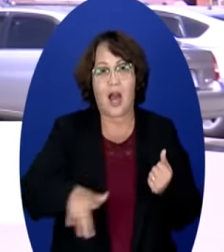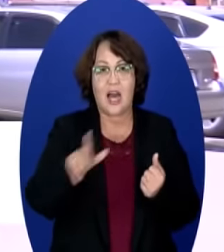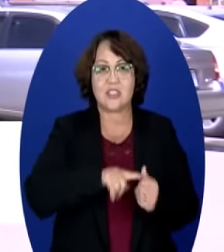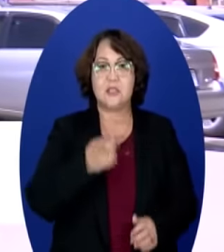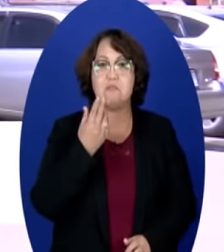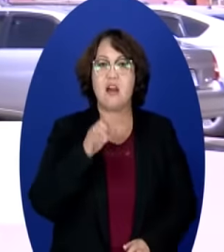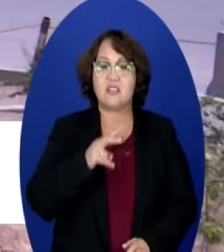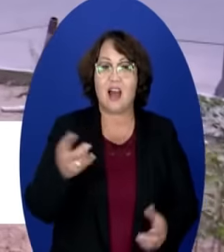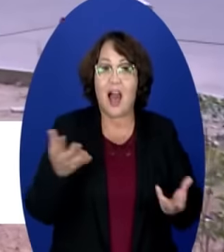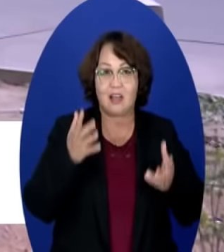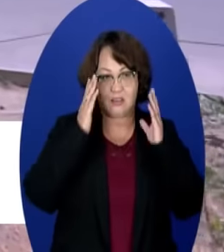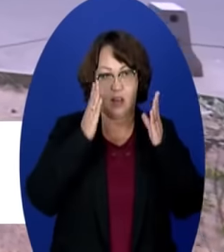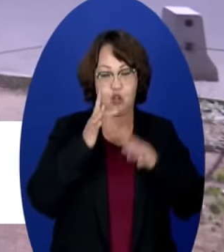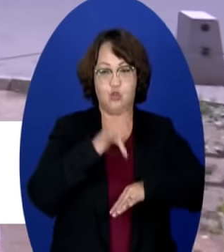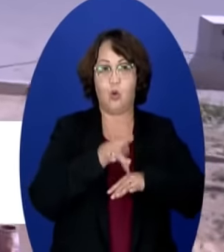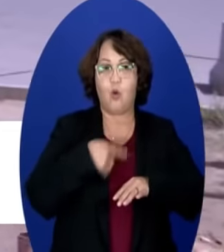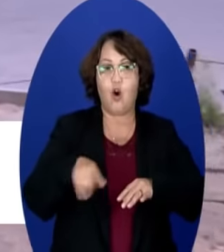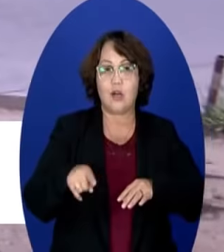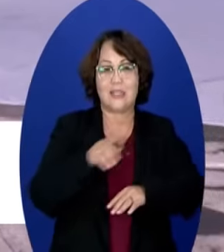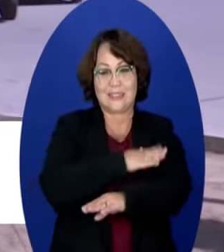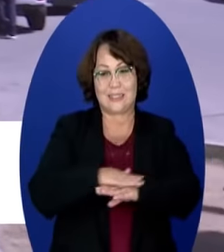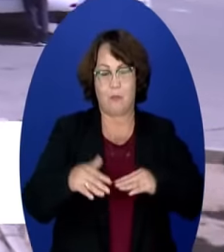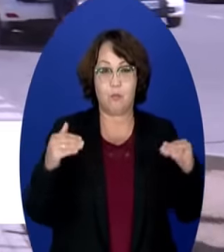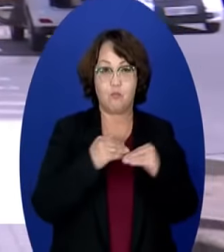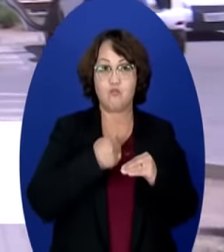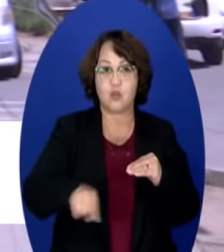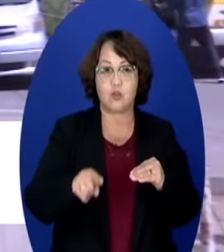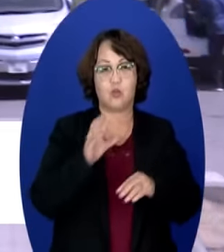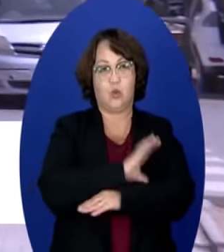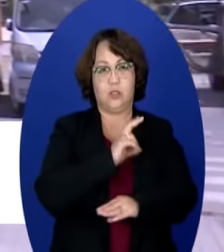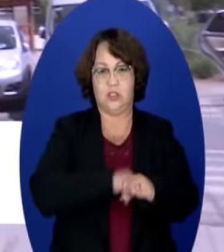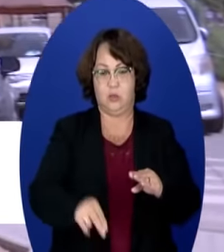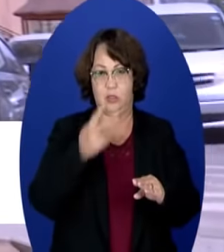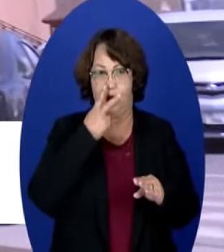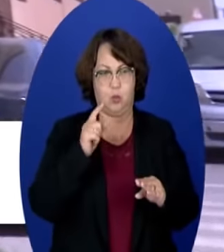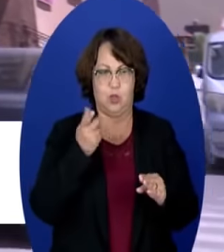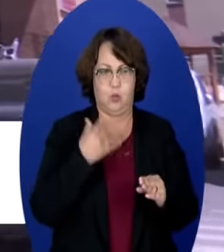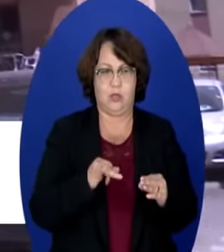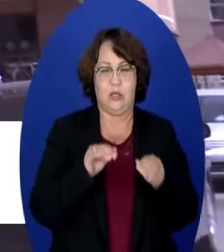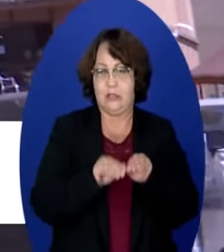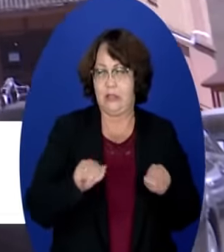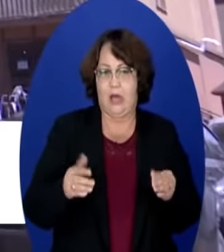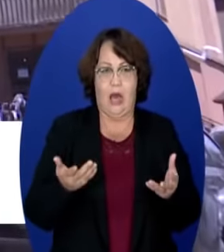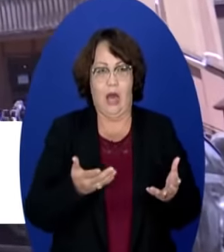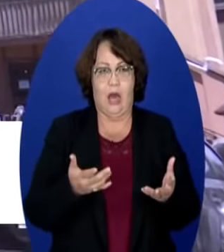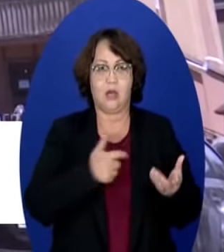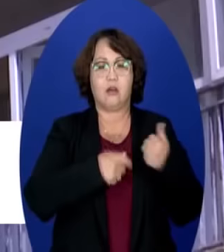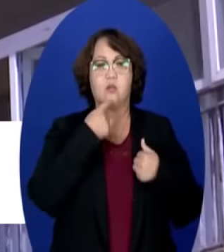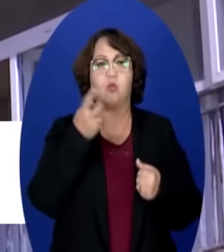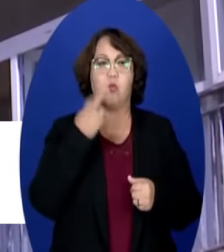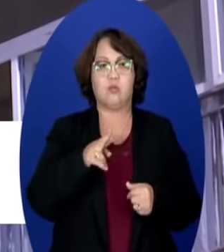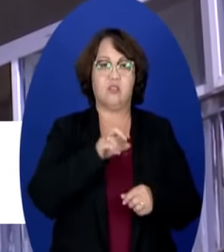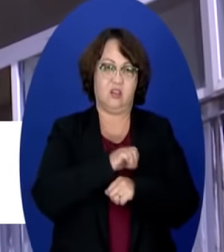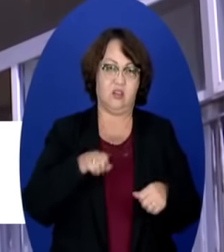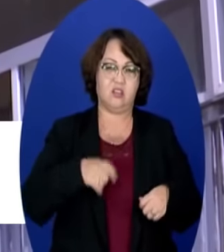хэлж байна. Төвдөө ойр зам дагуу баригдсан барилгуудад сургууль цэцэрлэг дутагдaltaй зорчих зам хүрэлцээ багтаа байдаг нь баггүй хүндрэл дагуулдгийг иргэд